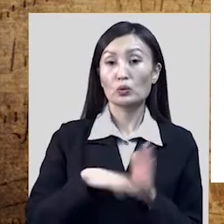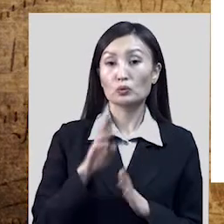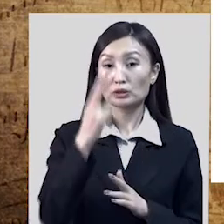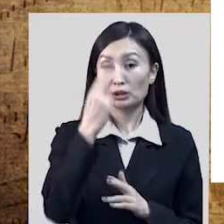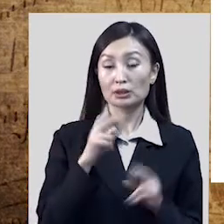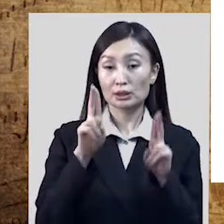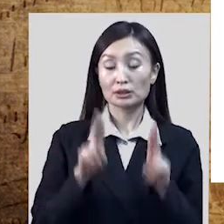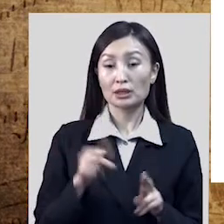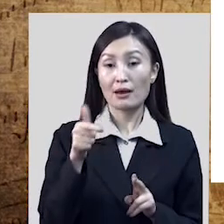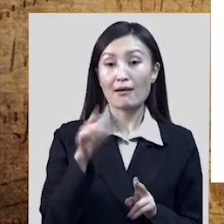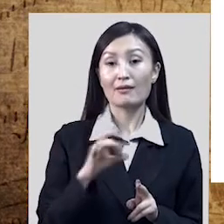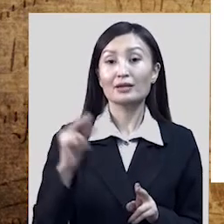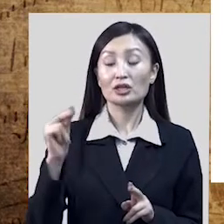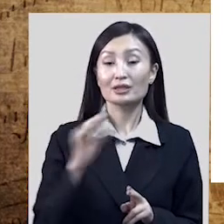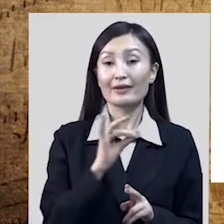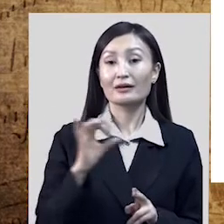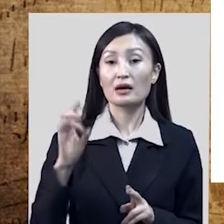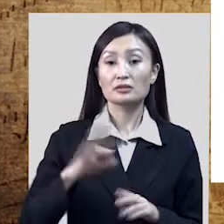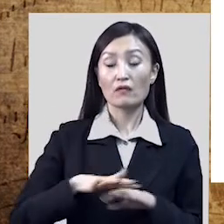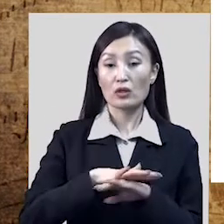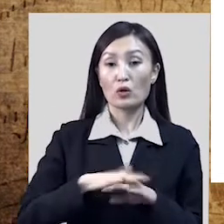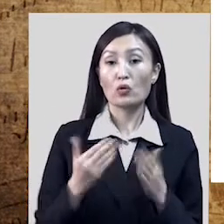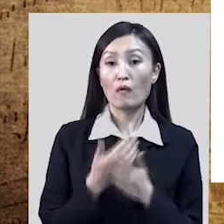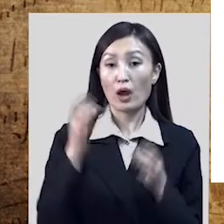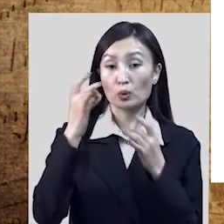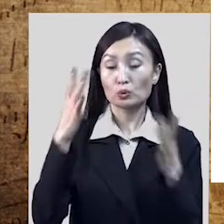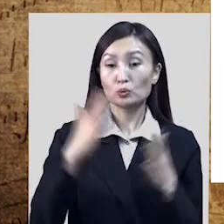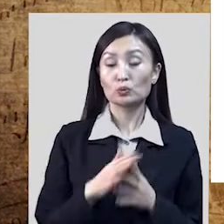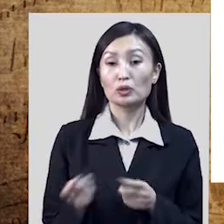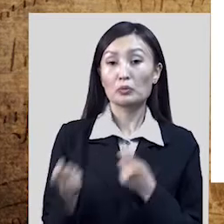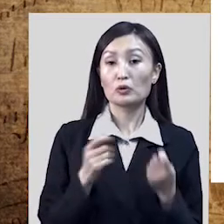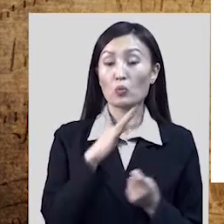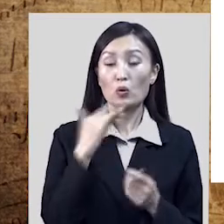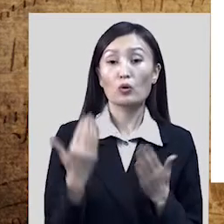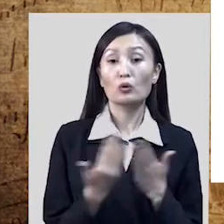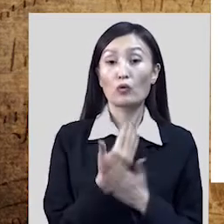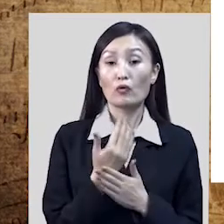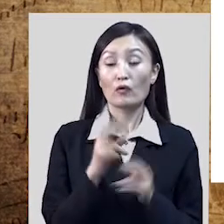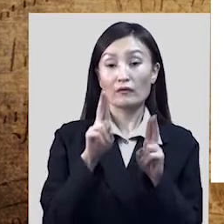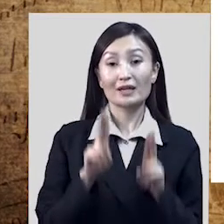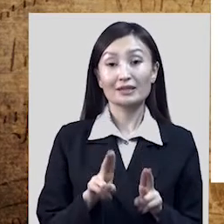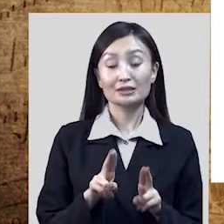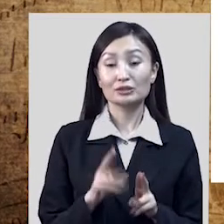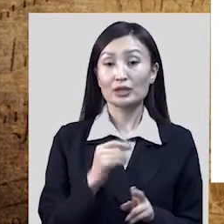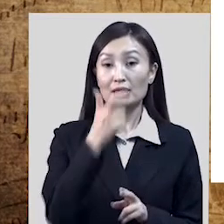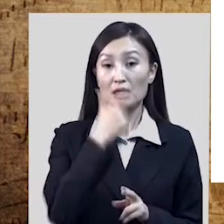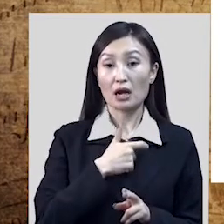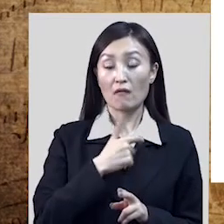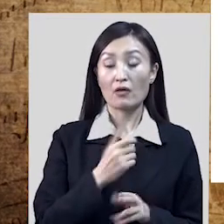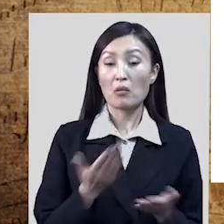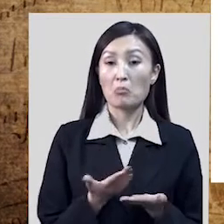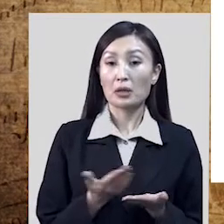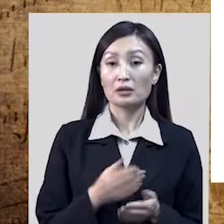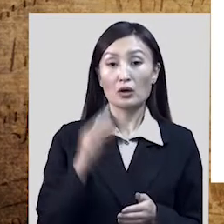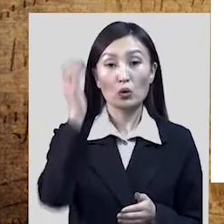традиции критического и иранского народов новая культура привнесла много нового в традиции и нравы быт